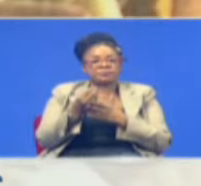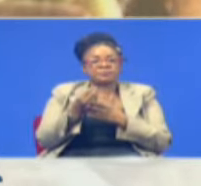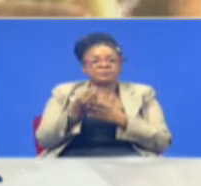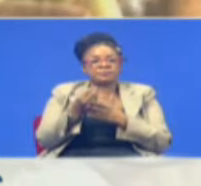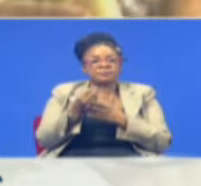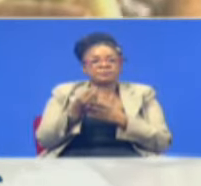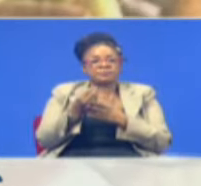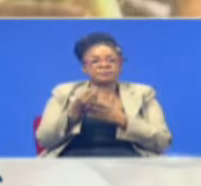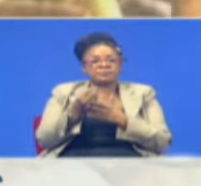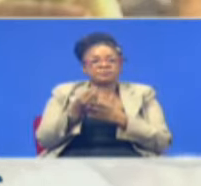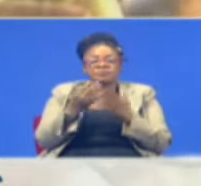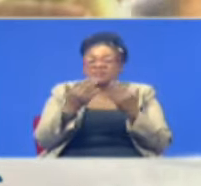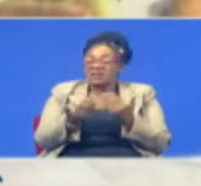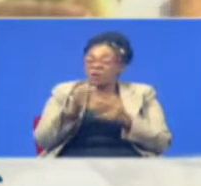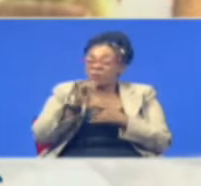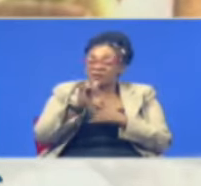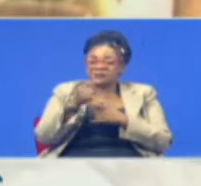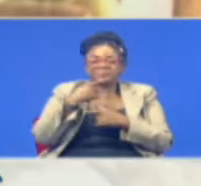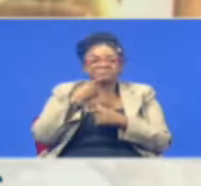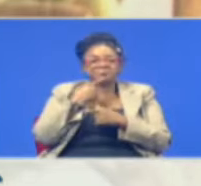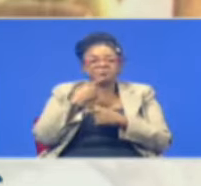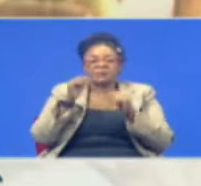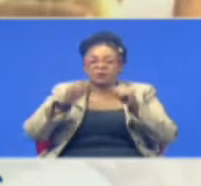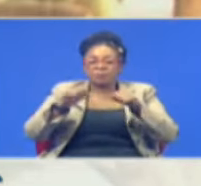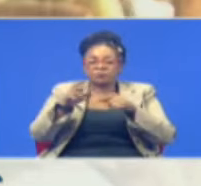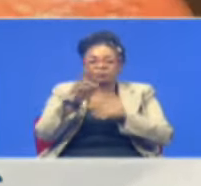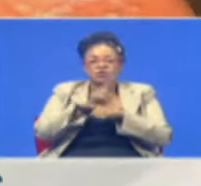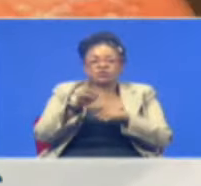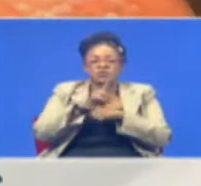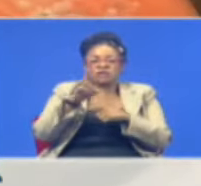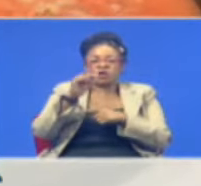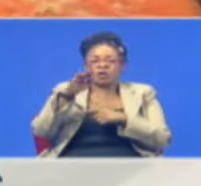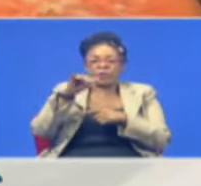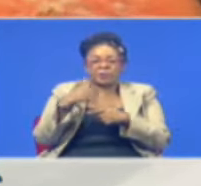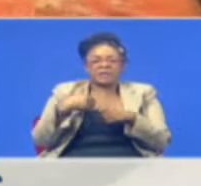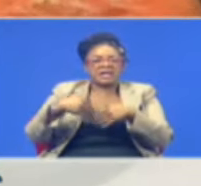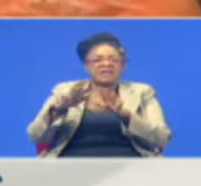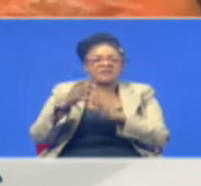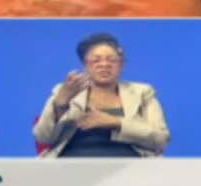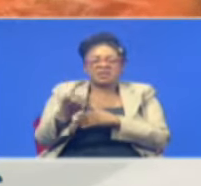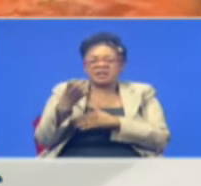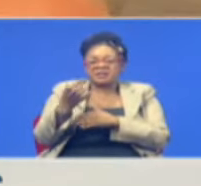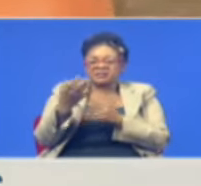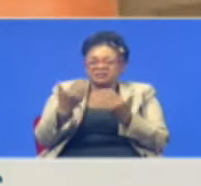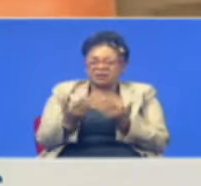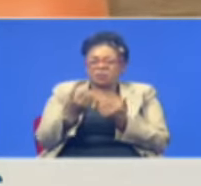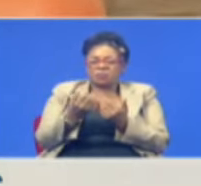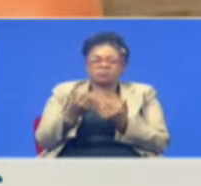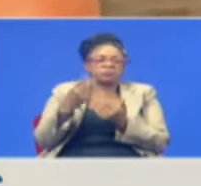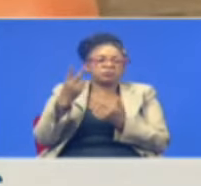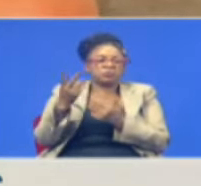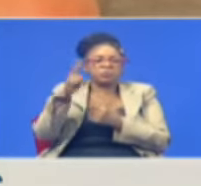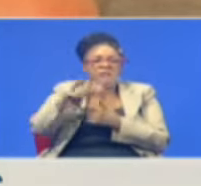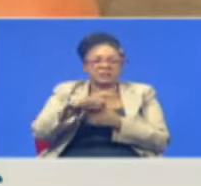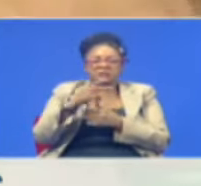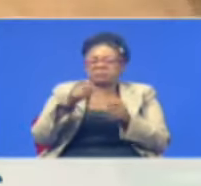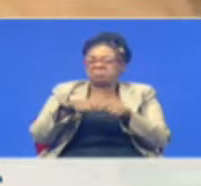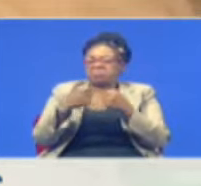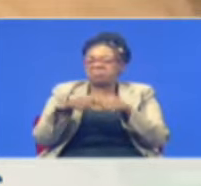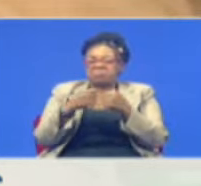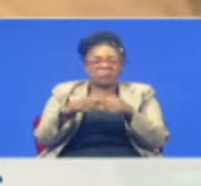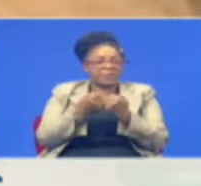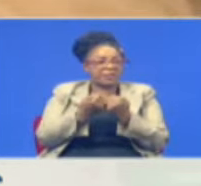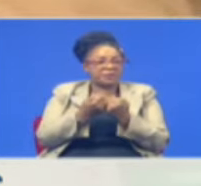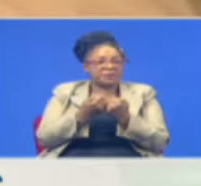Sasa hiyo ndio anatuambia hata wanaweza kula na roiko. Wanatuachia nyanya hapa. Hiyo nyanya inaenda inaipa na siku mbili ama tatu. Hiyo nyanya inaharibika. Unapata